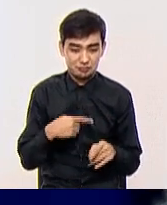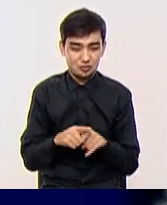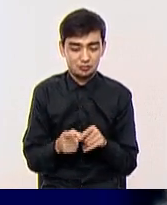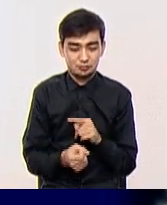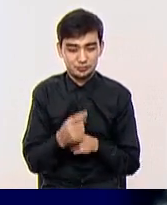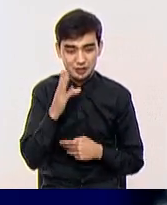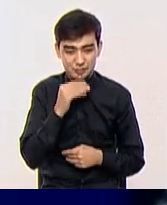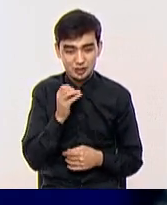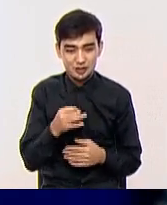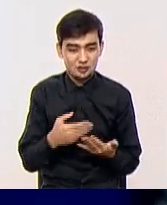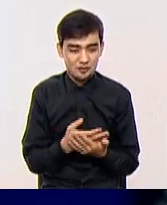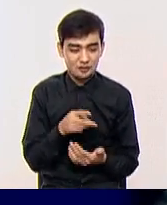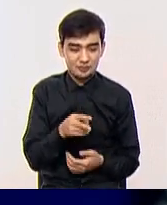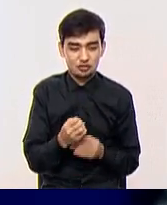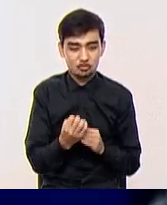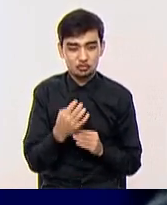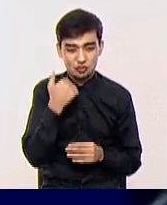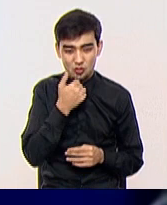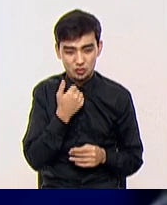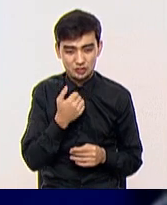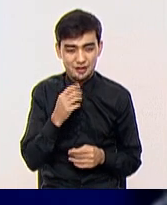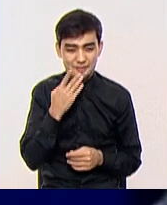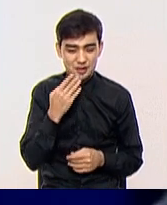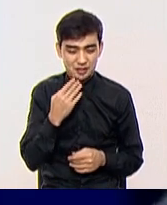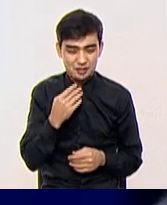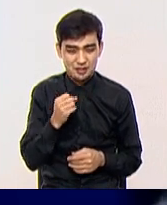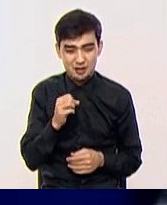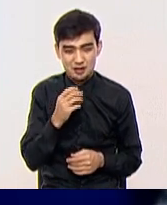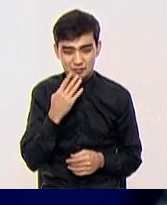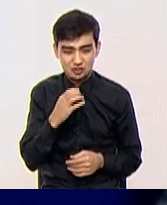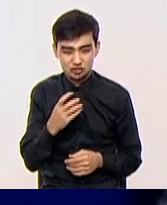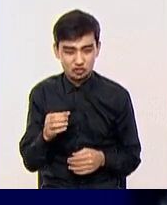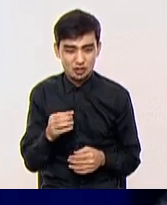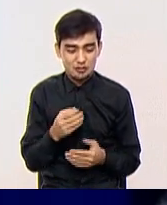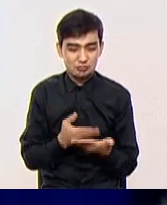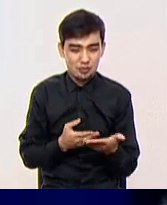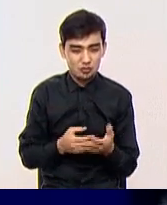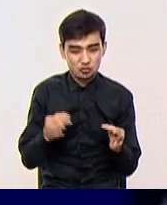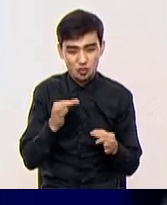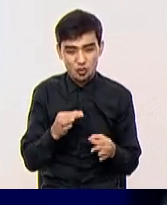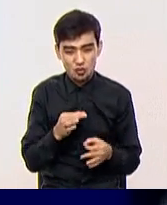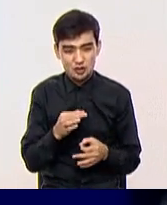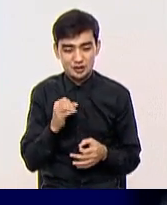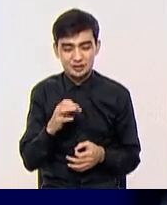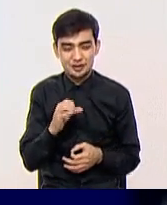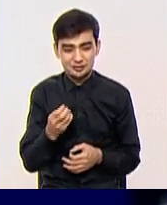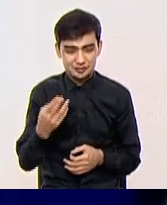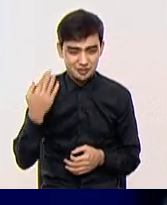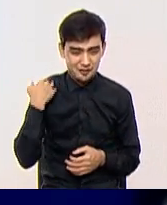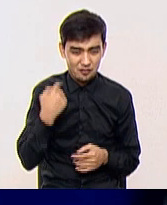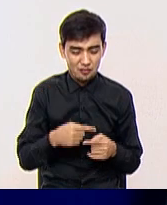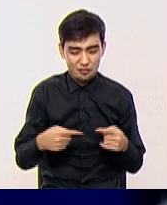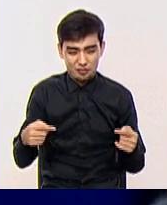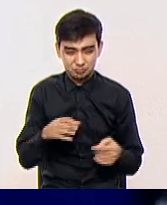там 2014 года американцы ничего особого не предложили то есть эти введенные санкции давно уже были переварены